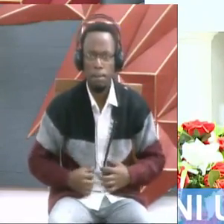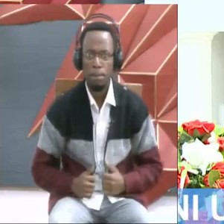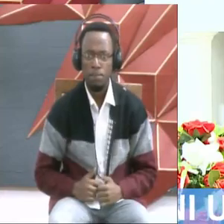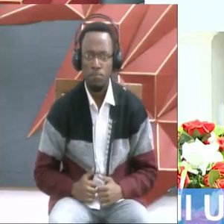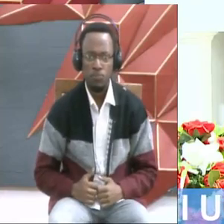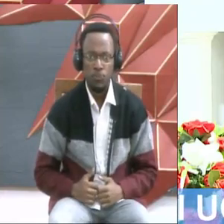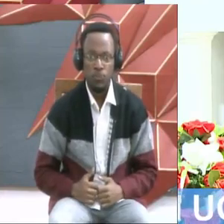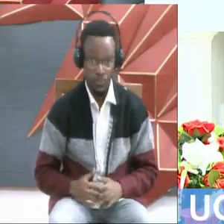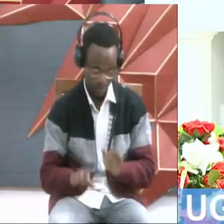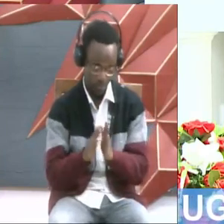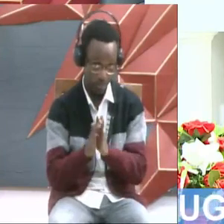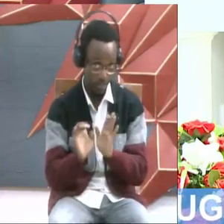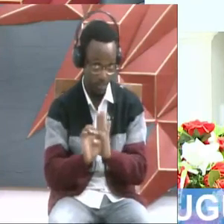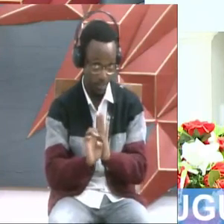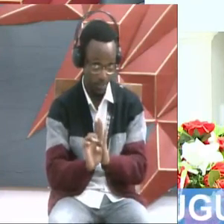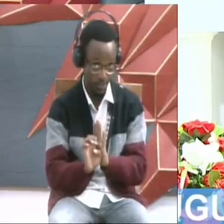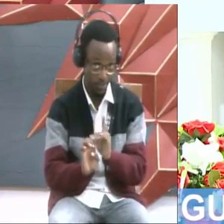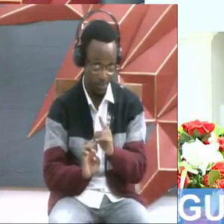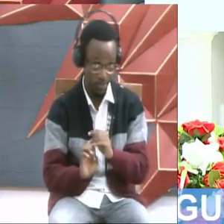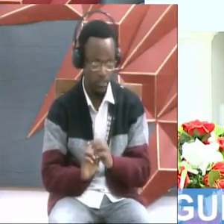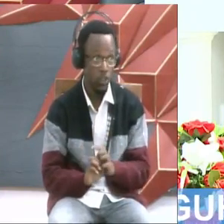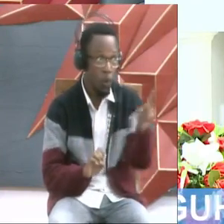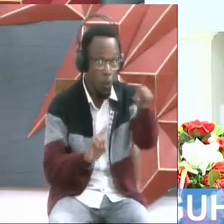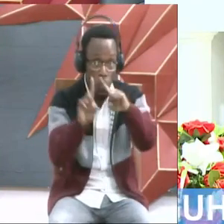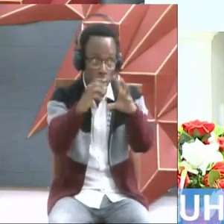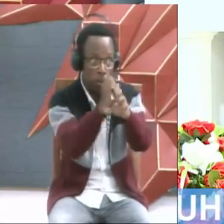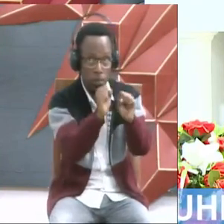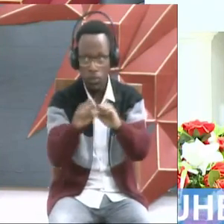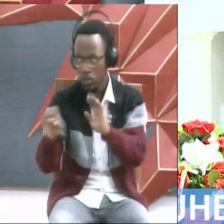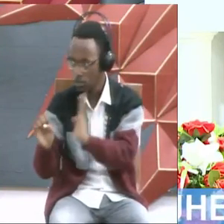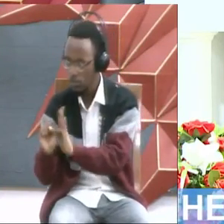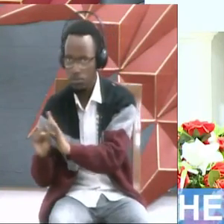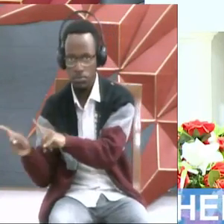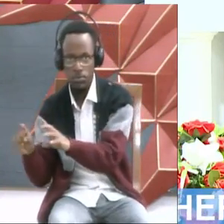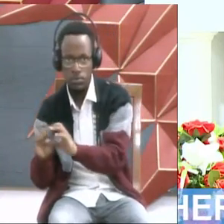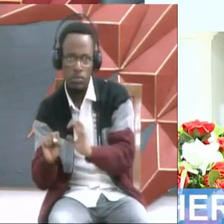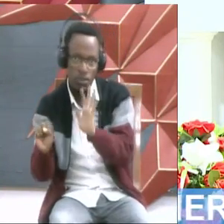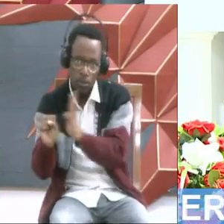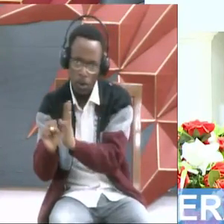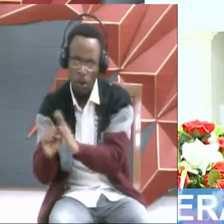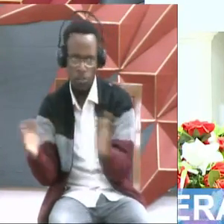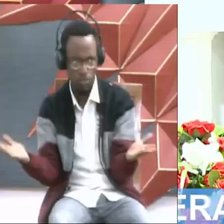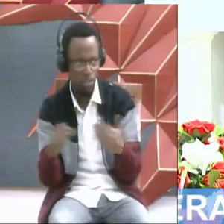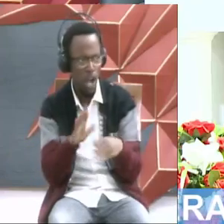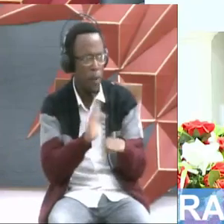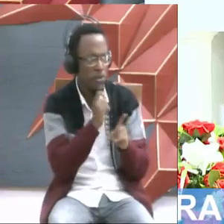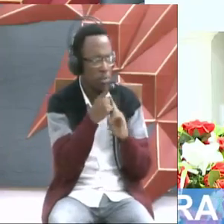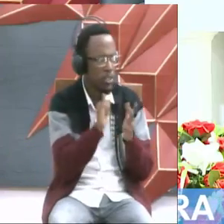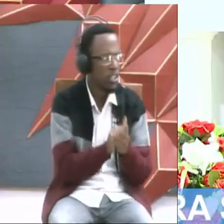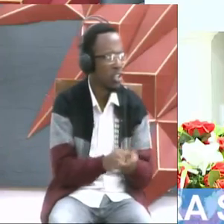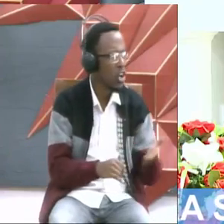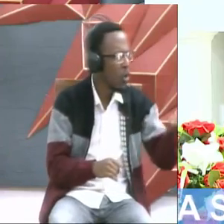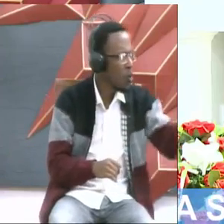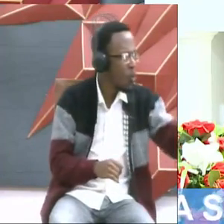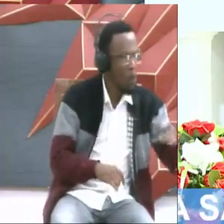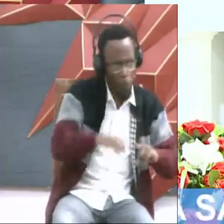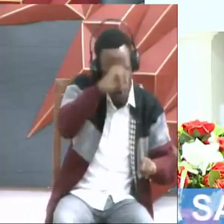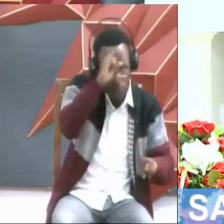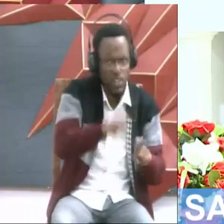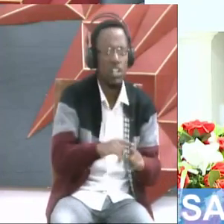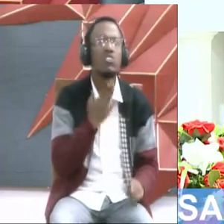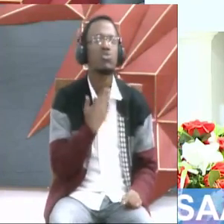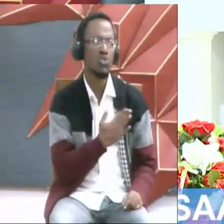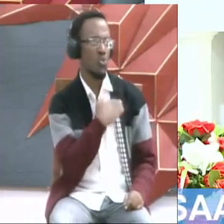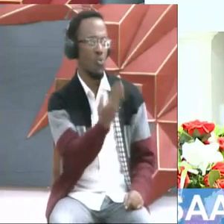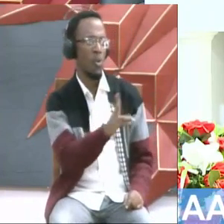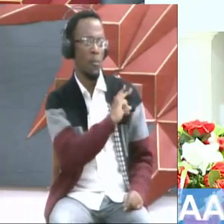ngo hano ngo hariho ngo umufurere ngo bagomba kwatura ibyaha byiwe mugaca mutangura mukamuha mikoro